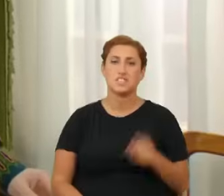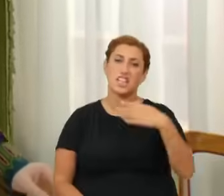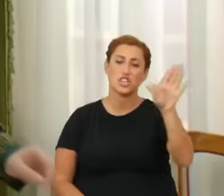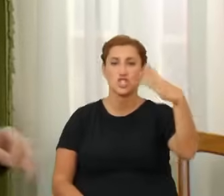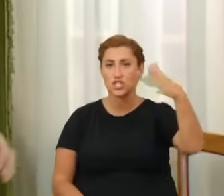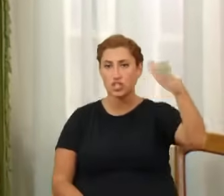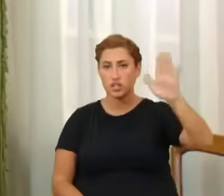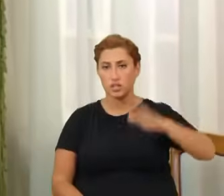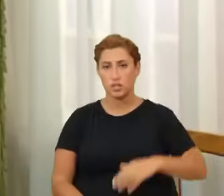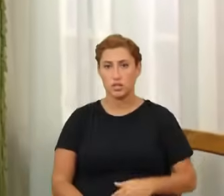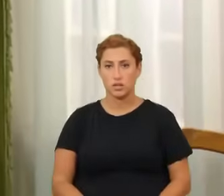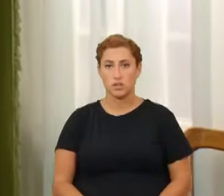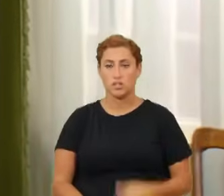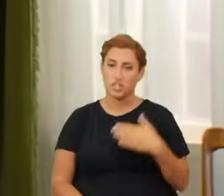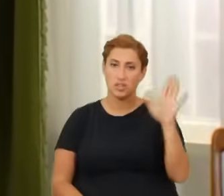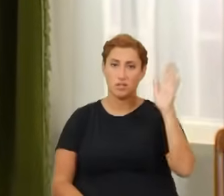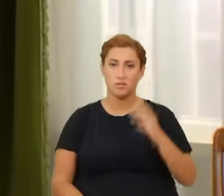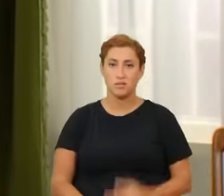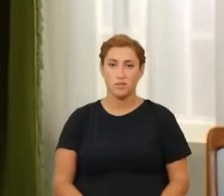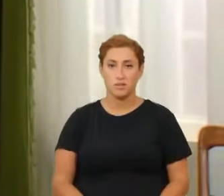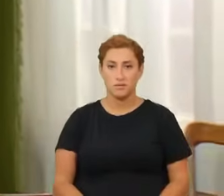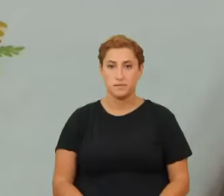oğlum, git git. Yeter oğlum.